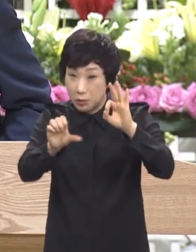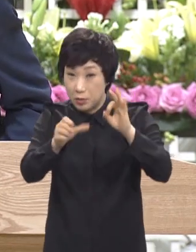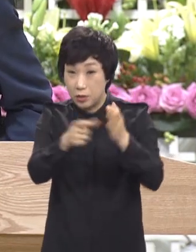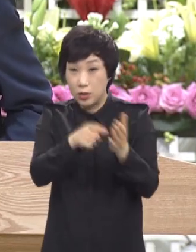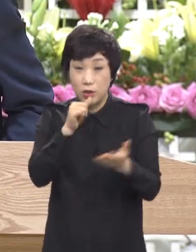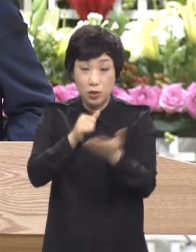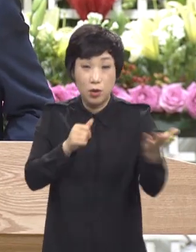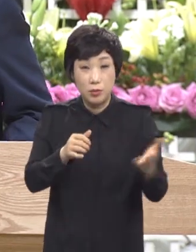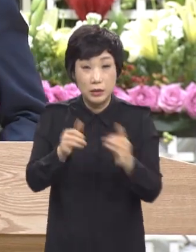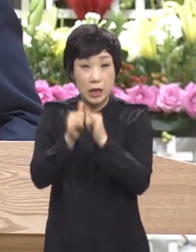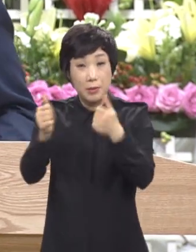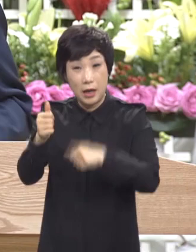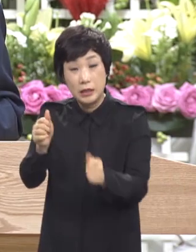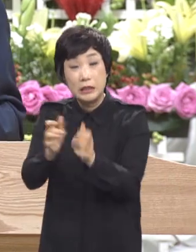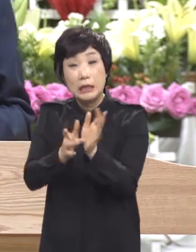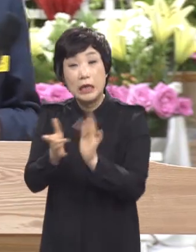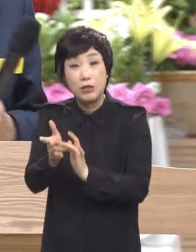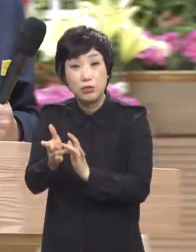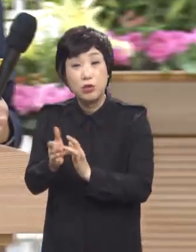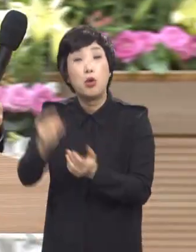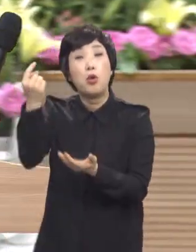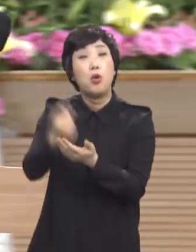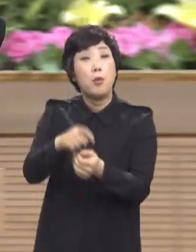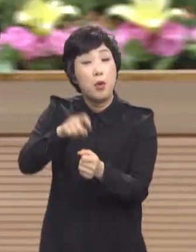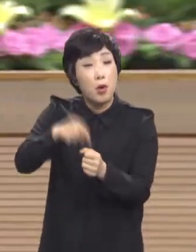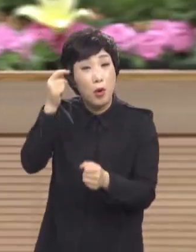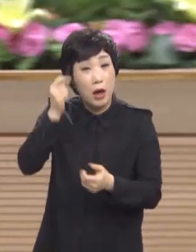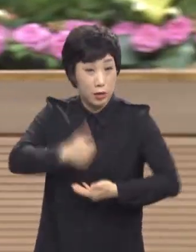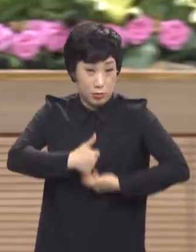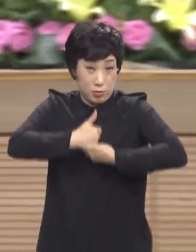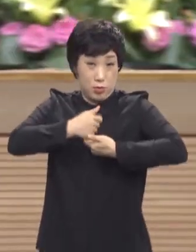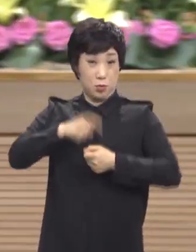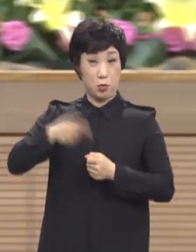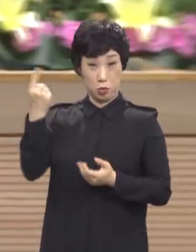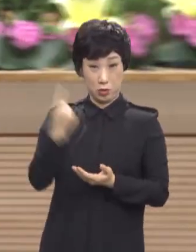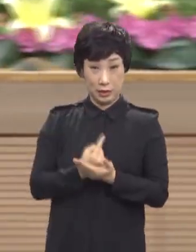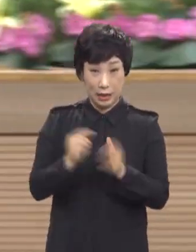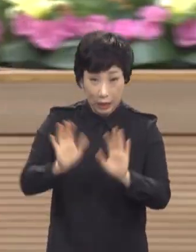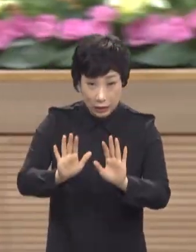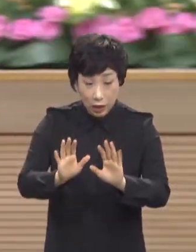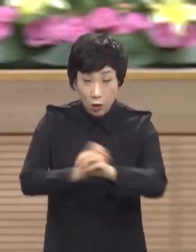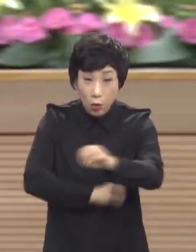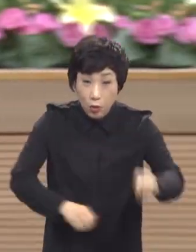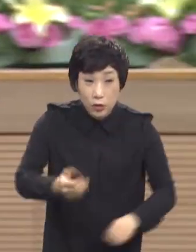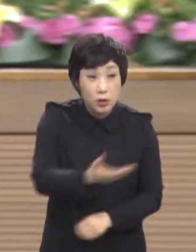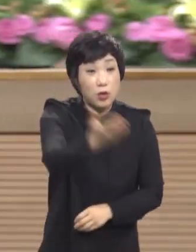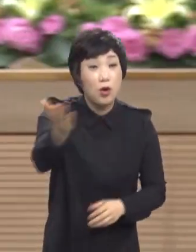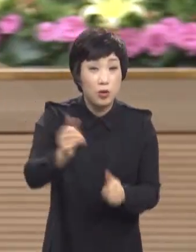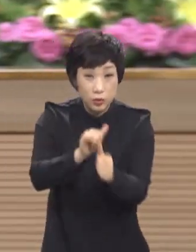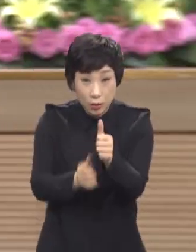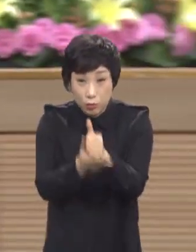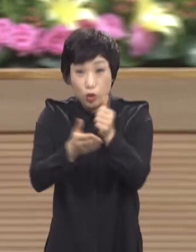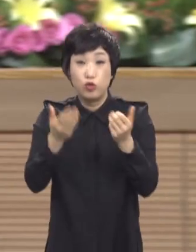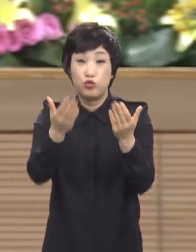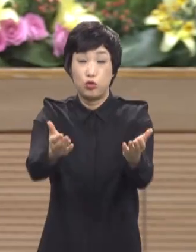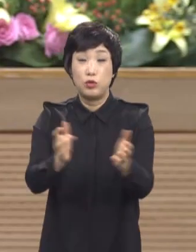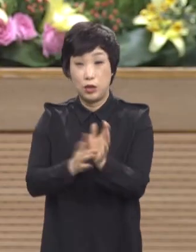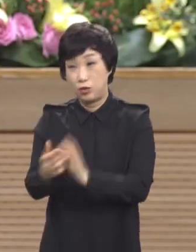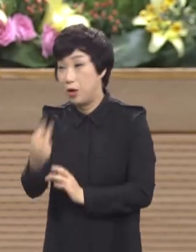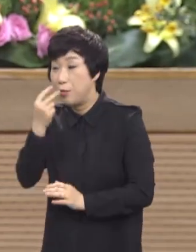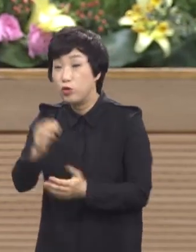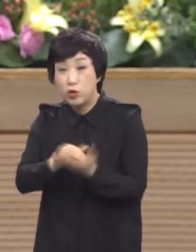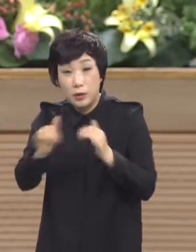인자가 온 것은 섬김을 받으려 하심이 아니요 도리어 섬기려 하고